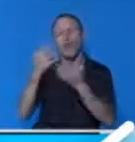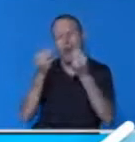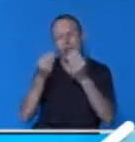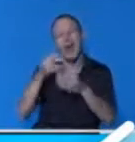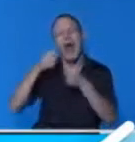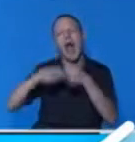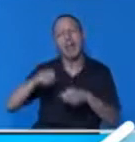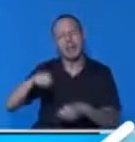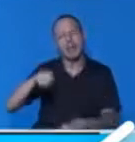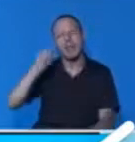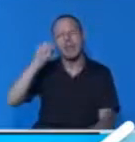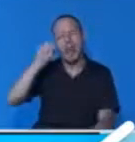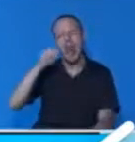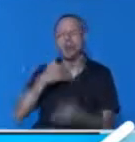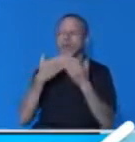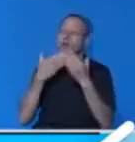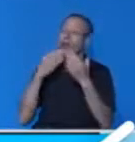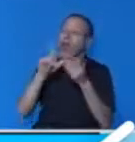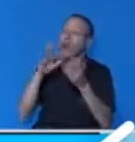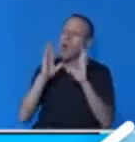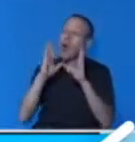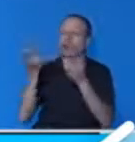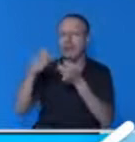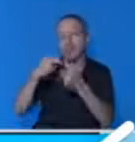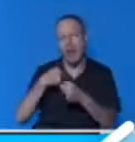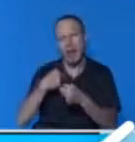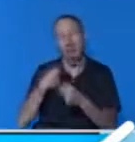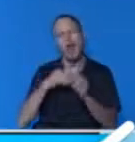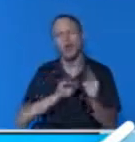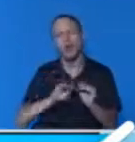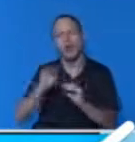הכנסת מיכאלי, אני מודה לך מאוד שהצטרפת אלינו, ואנחנו עוברים לחלק הבא.